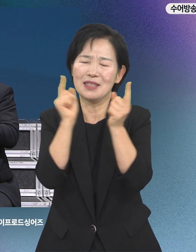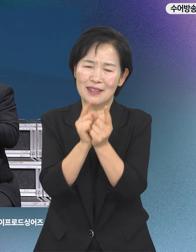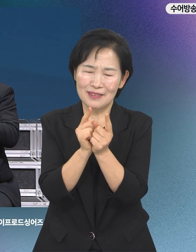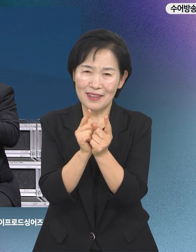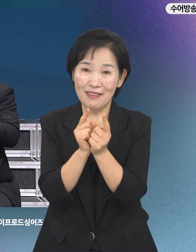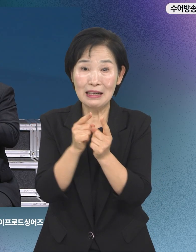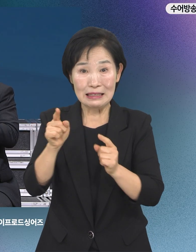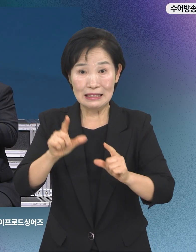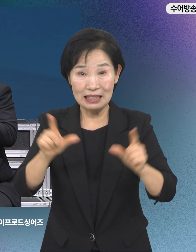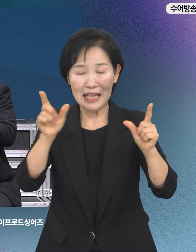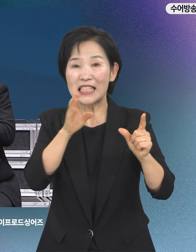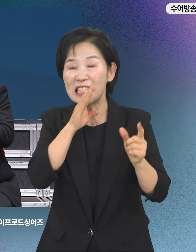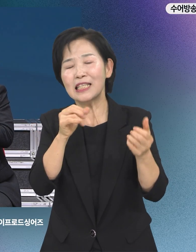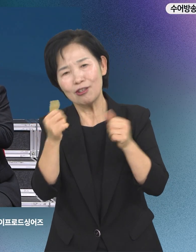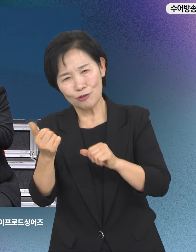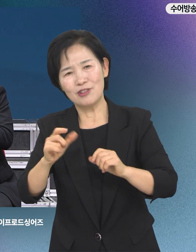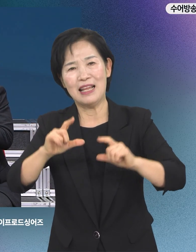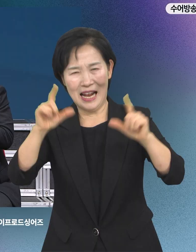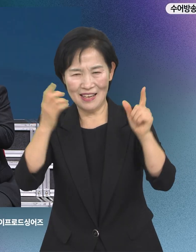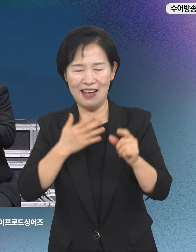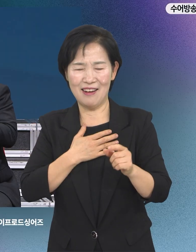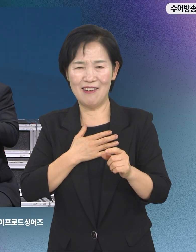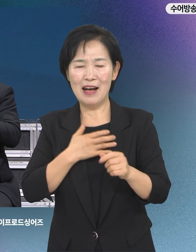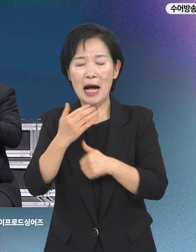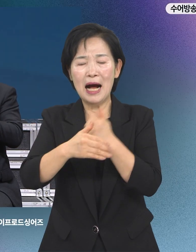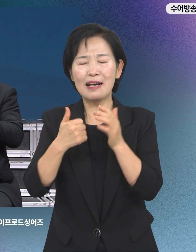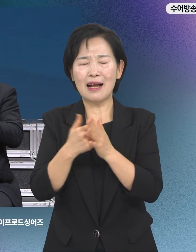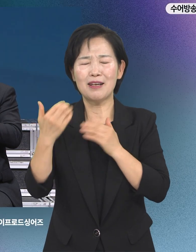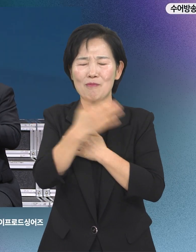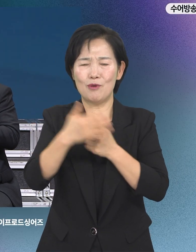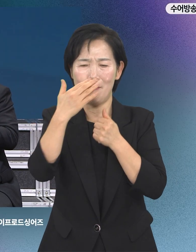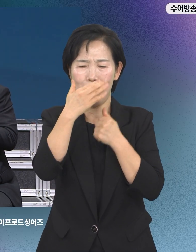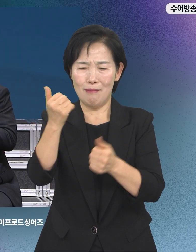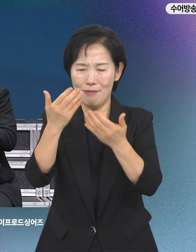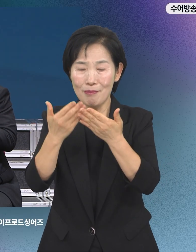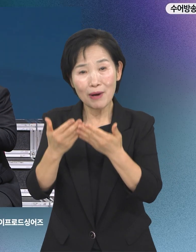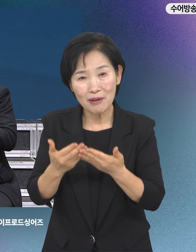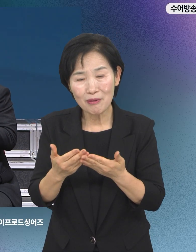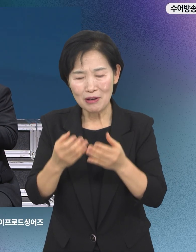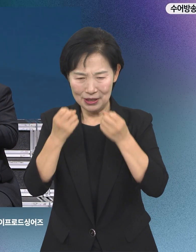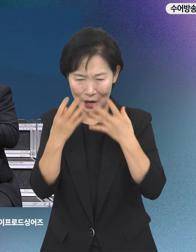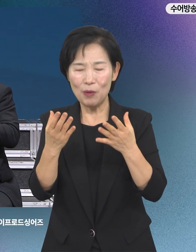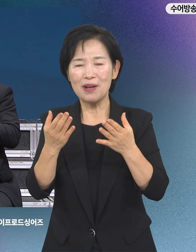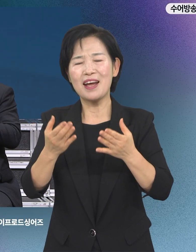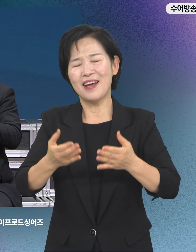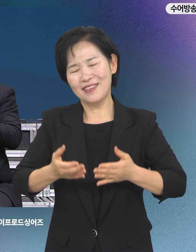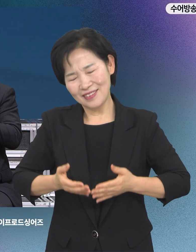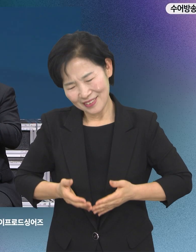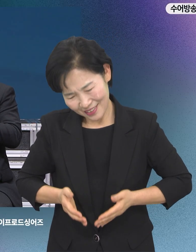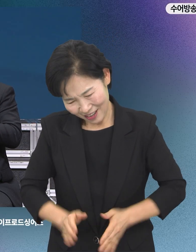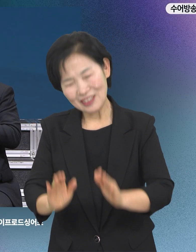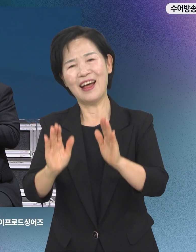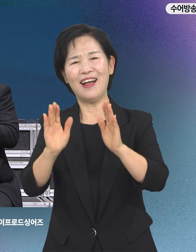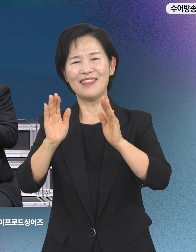날이었습니다. 그리고 하나님의 품으로 인도함을 받아 새롭게 태어난 날이기도 합니다.